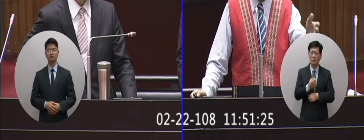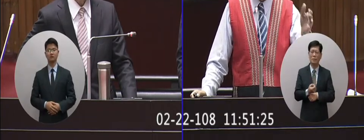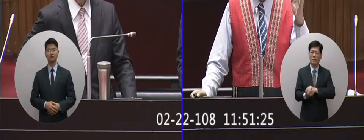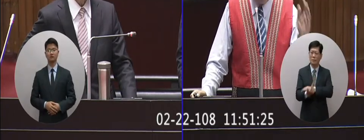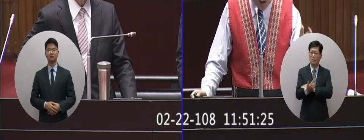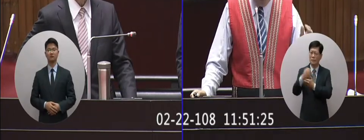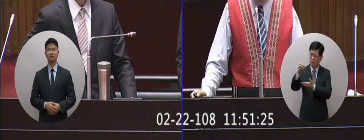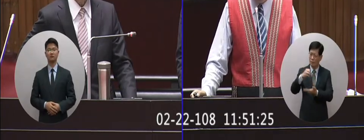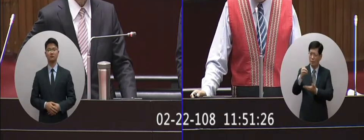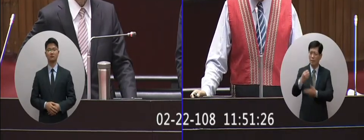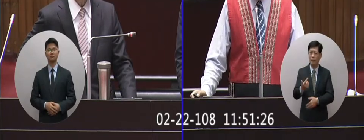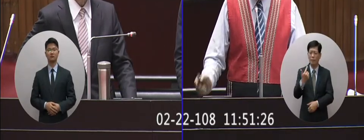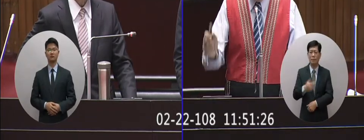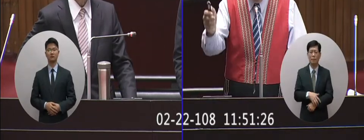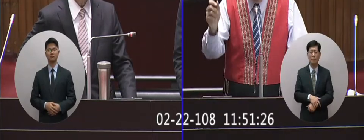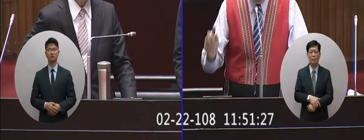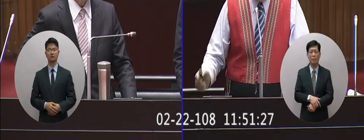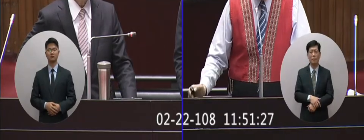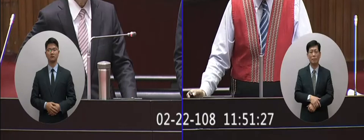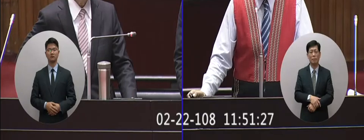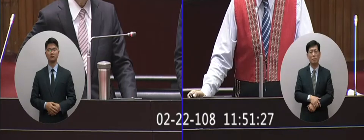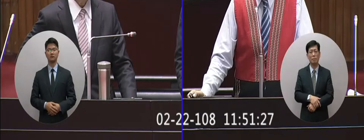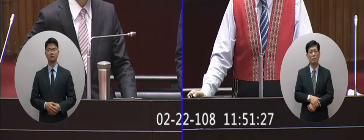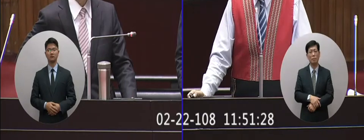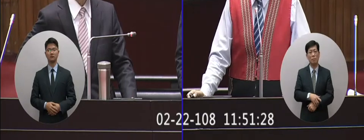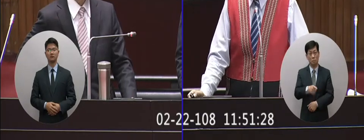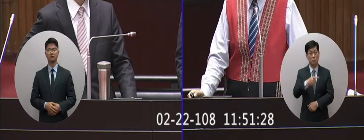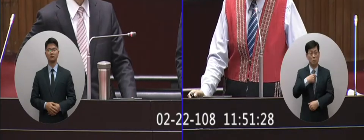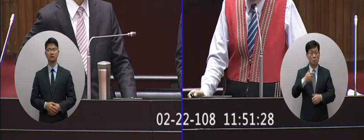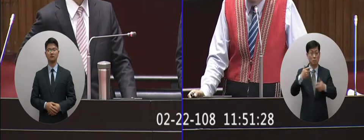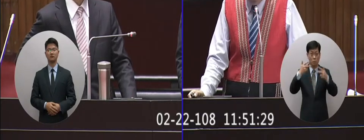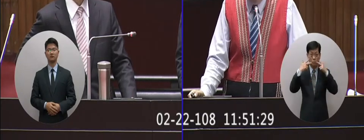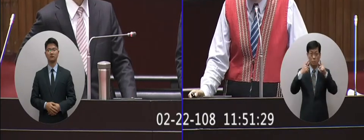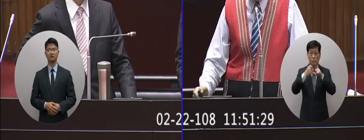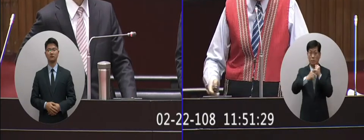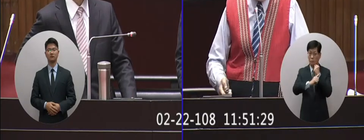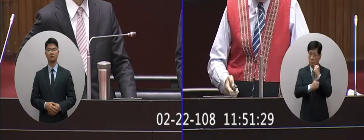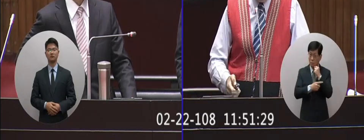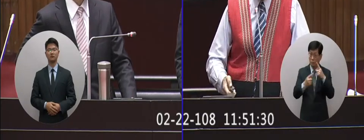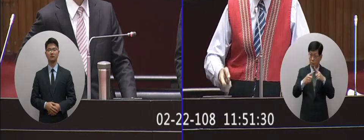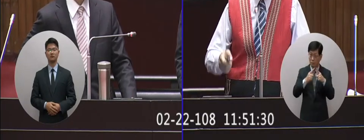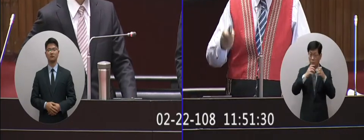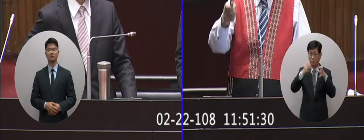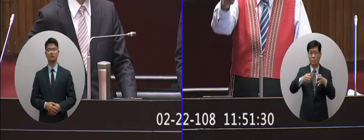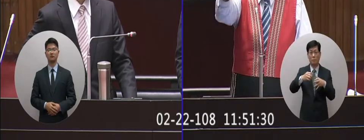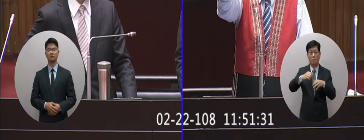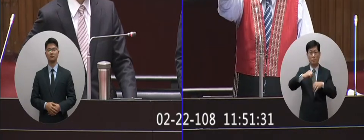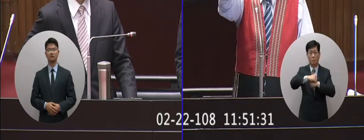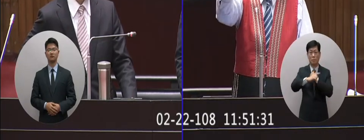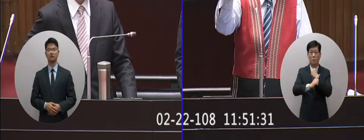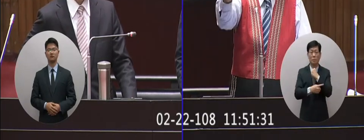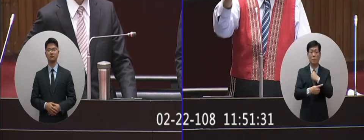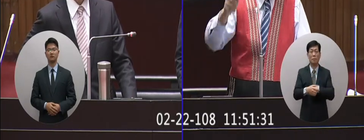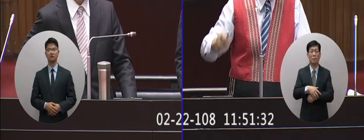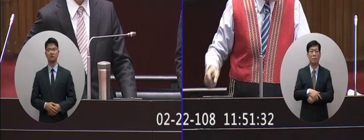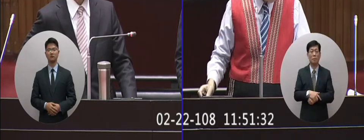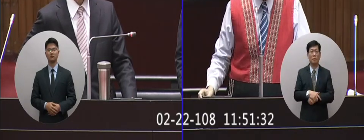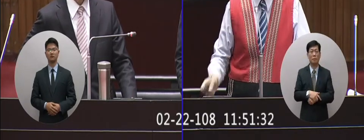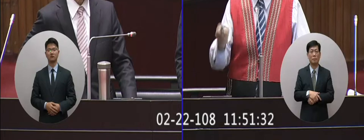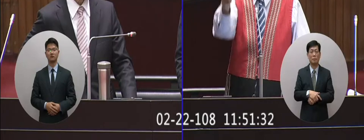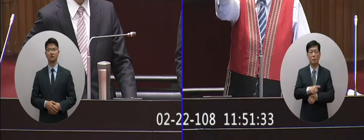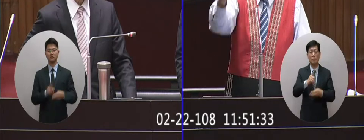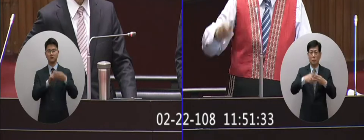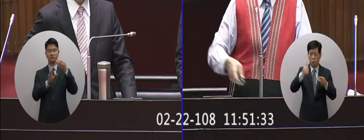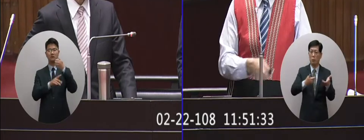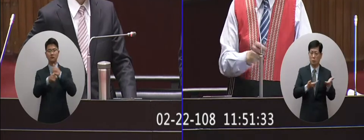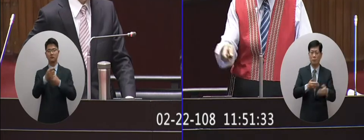快的送来，赶快送来。我们看这个部落公法人的设置办法。好，所以那个你这样，你一直